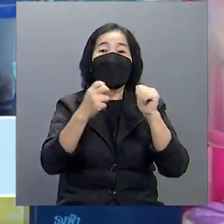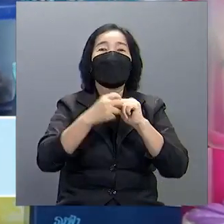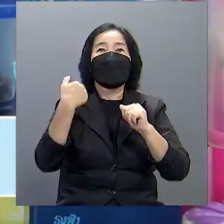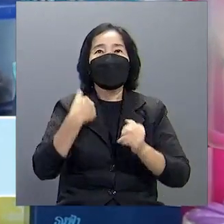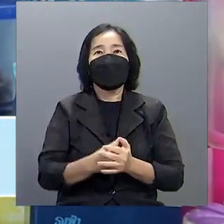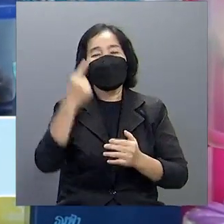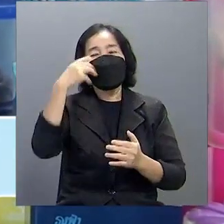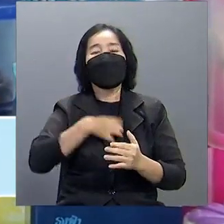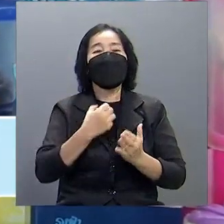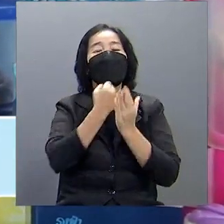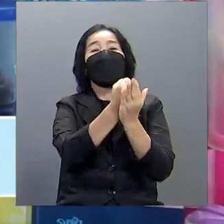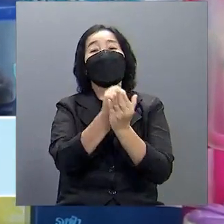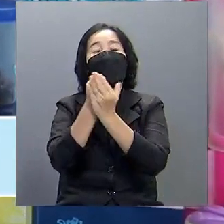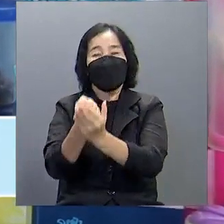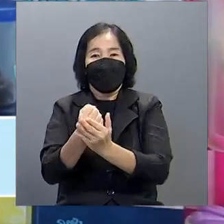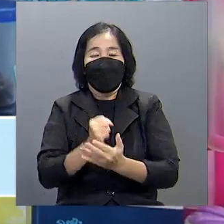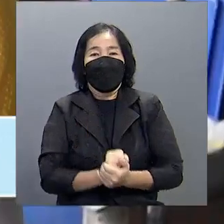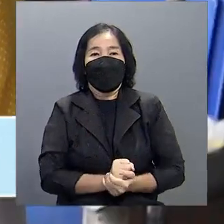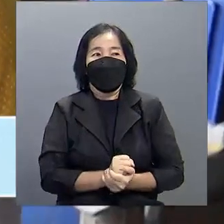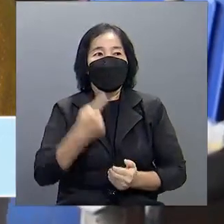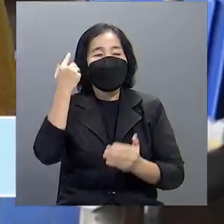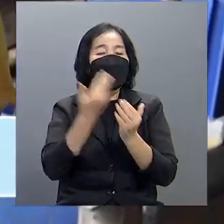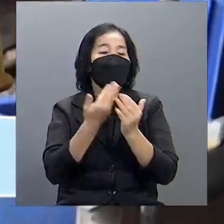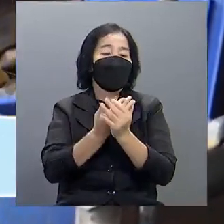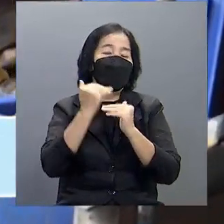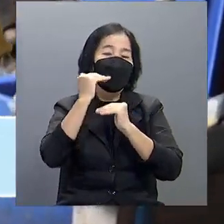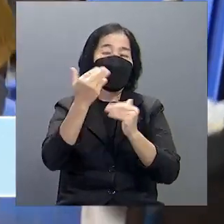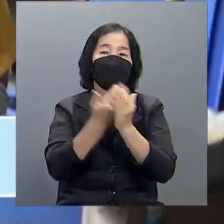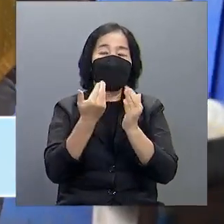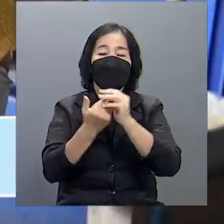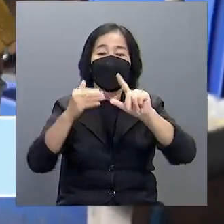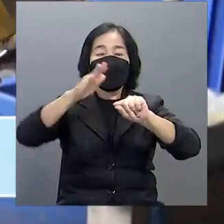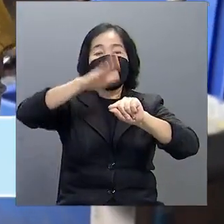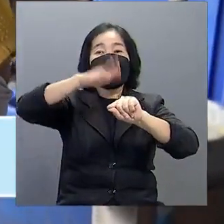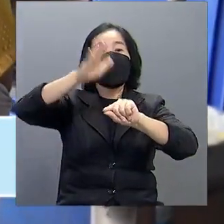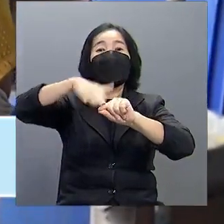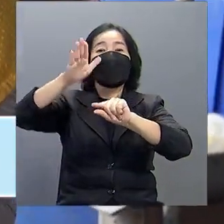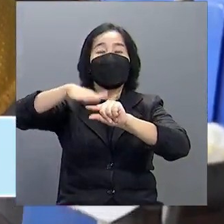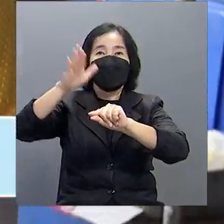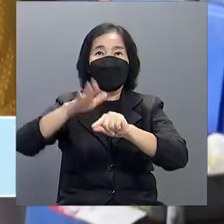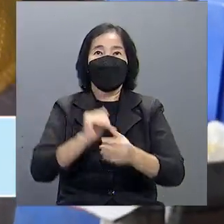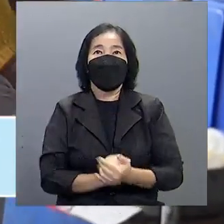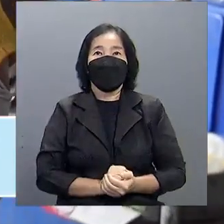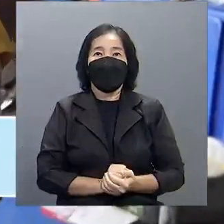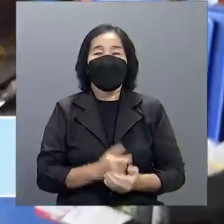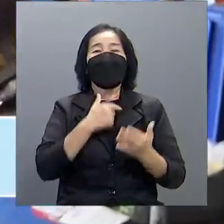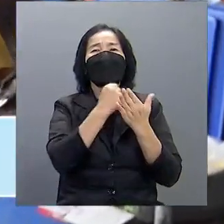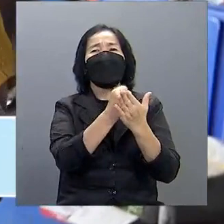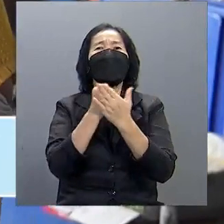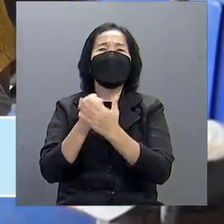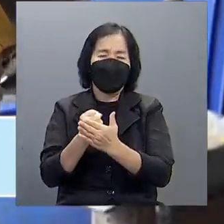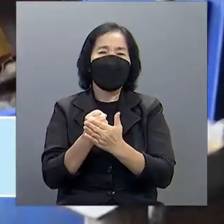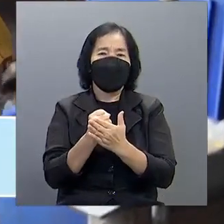ค่ะก็เลยตั้งราคาที่20บาท ก็ช่วยกันนะเจ้าเศรษฐกิจเนี่ยเจ้าบางอย่างก็ขายได้เจ้า